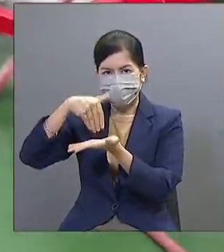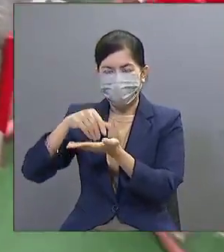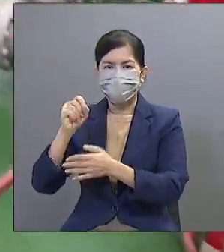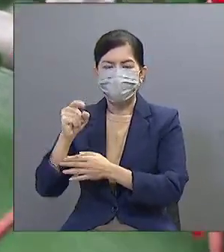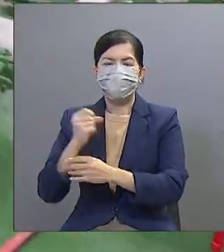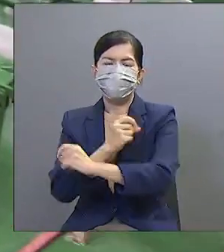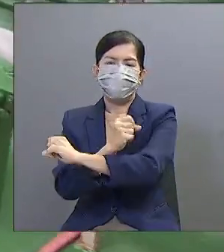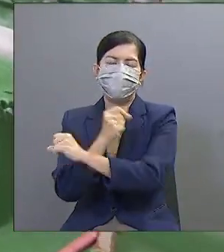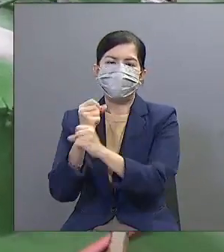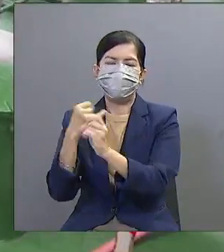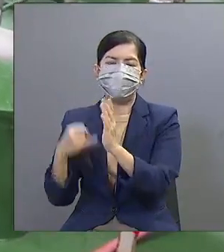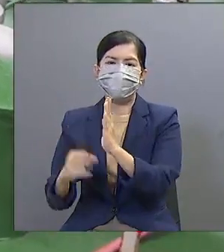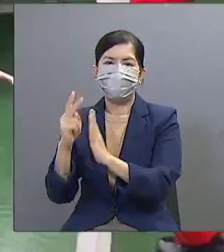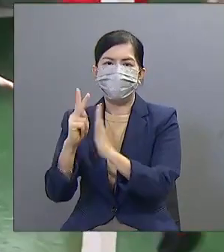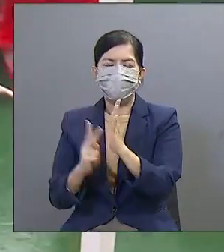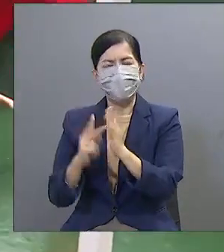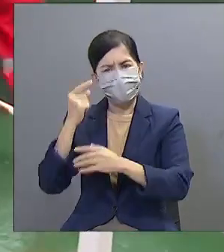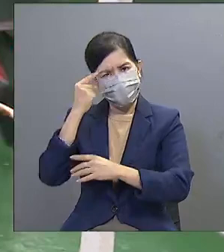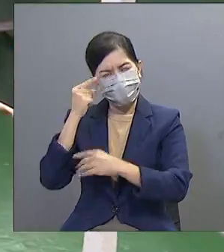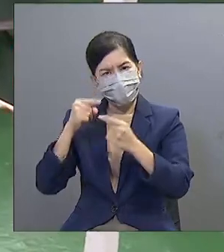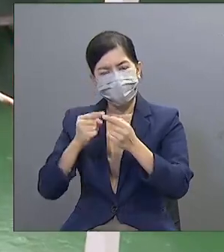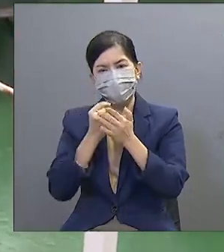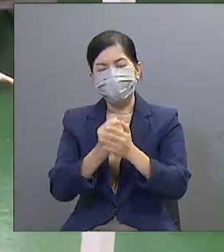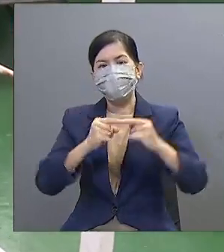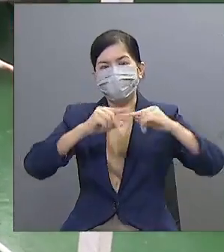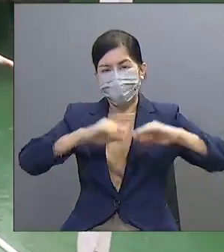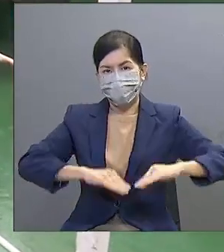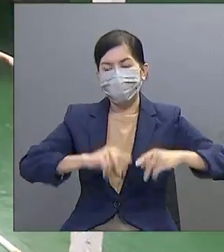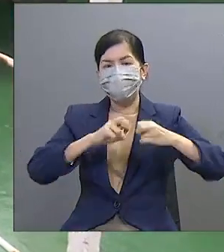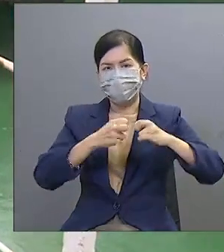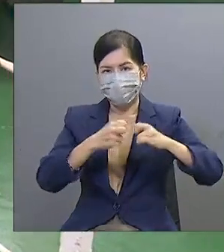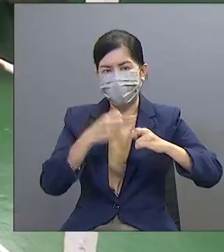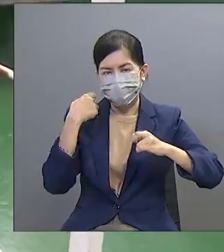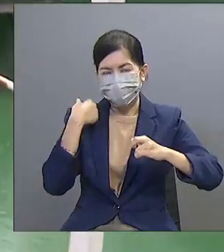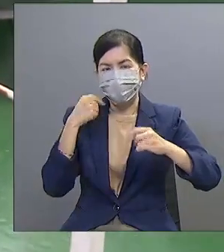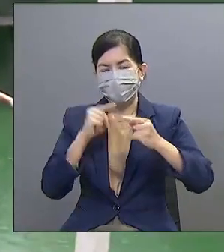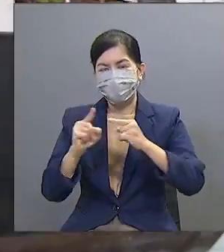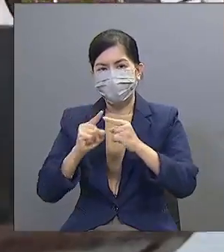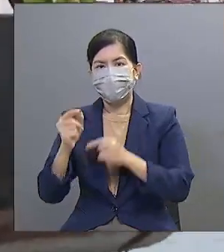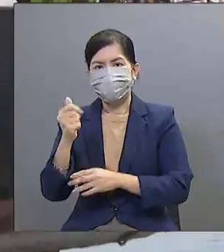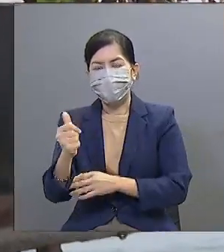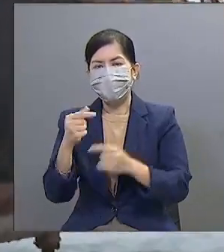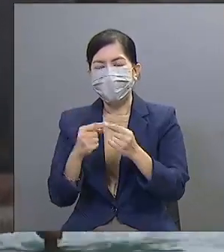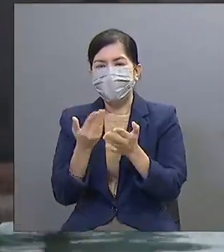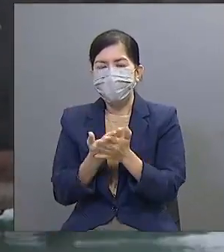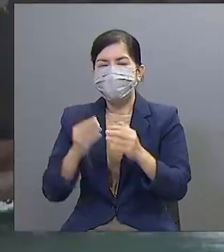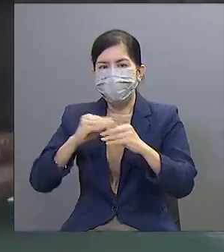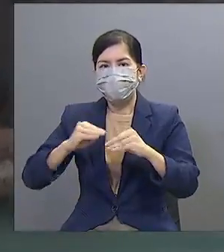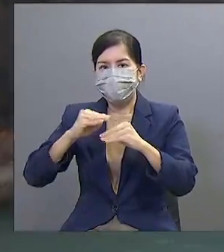และมั่นใจว่าจะเพิ่มประสิทธิภาพในการตรวจจับและลดสถิติการลักลอบน้ำมันเขียวและเพิ่มเม็ดเงินรายได้ภาษี